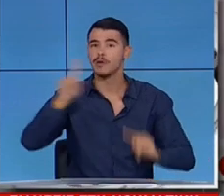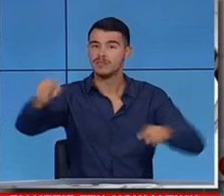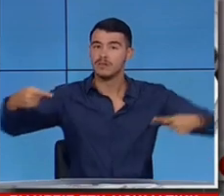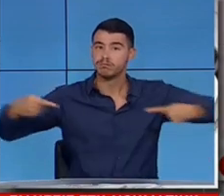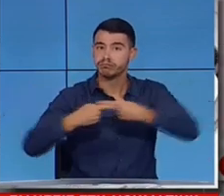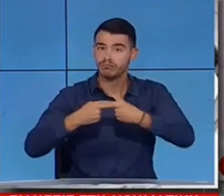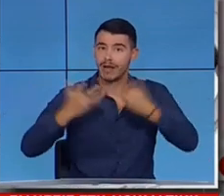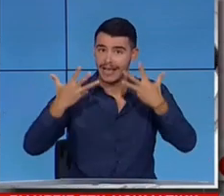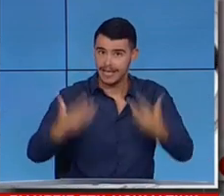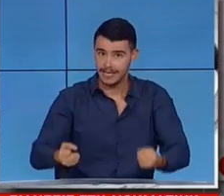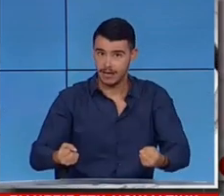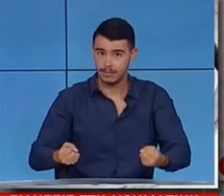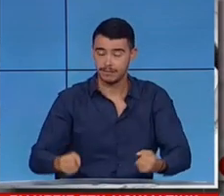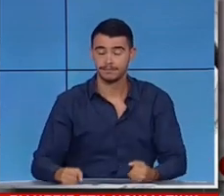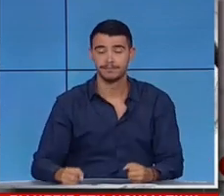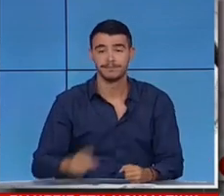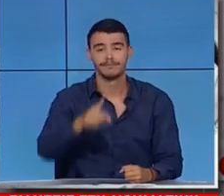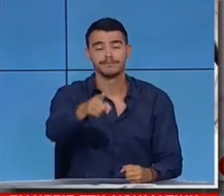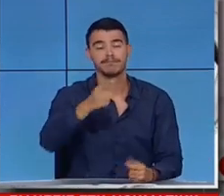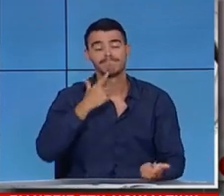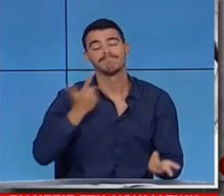μια σοβαρή δοκιμασία, διότι